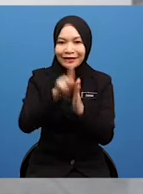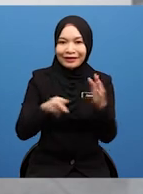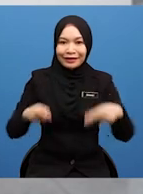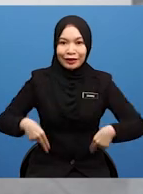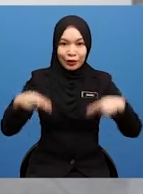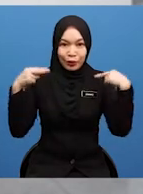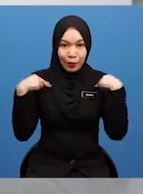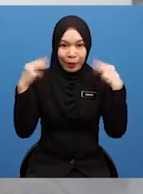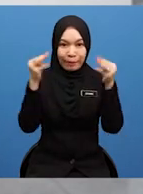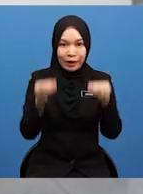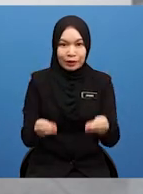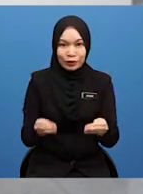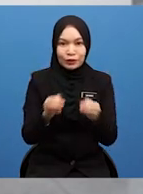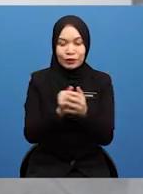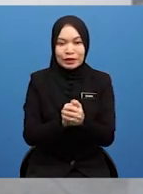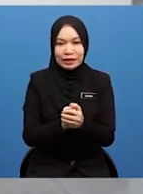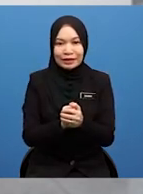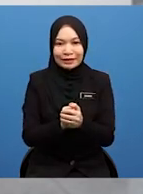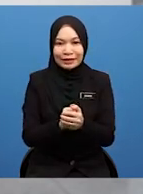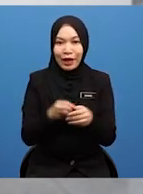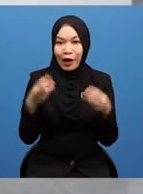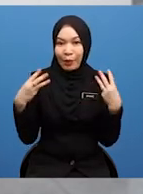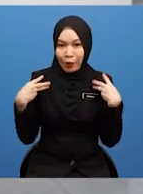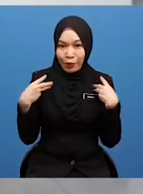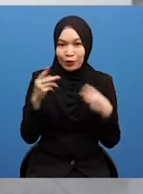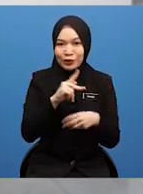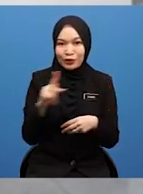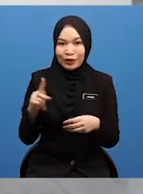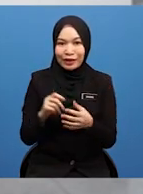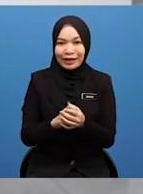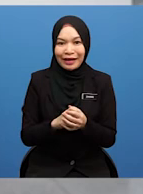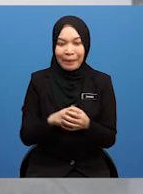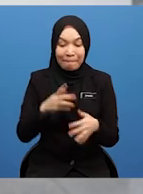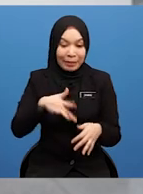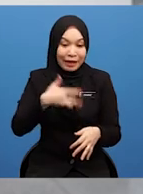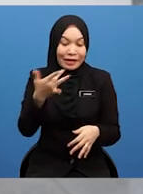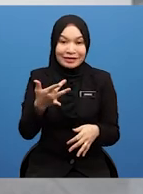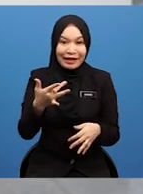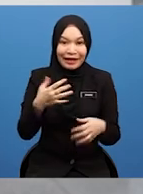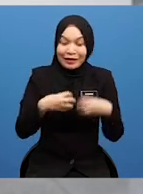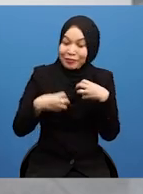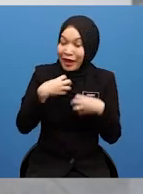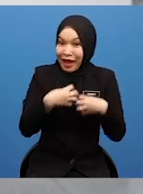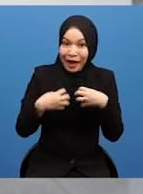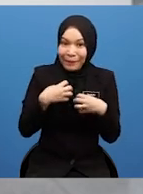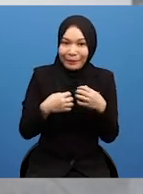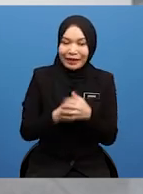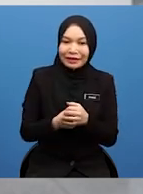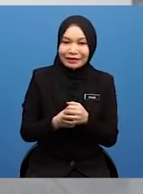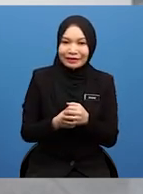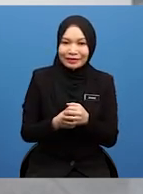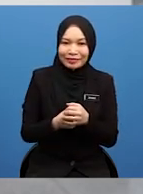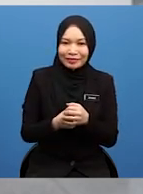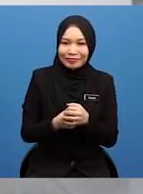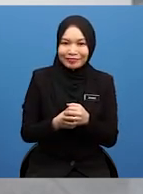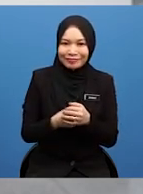suasana yang Harmoni menjadikan ideologi hormat kita Dik soalnya yang cukup ya